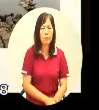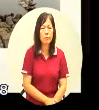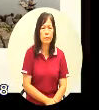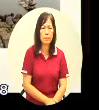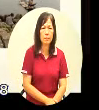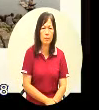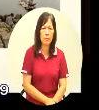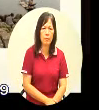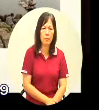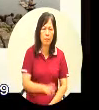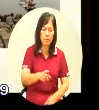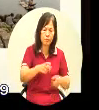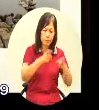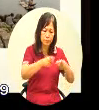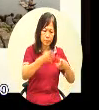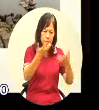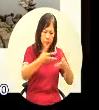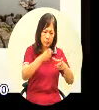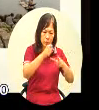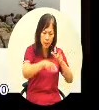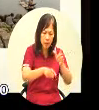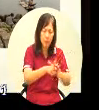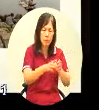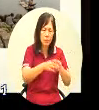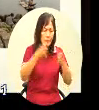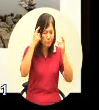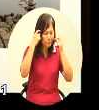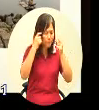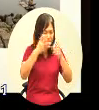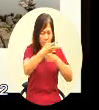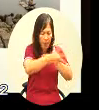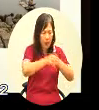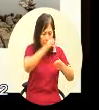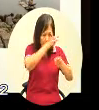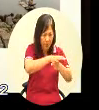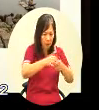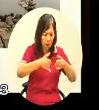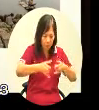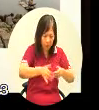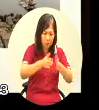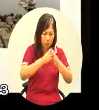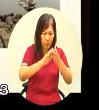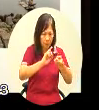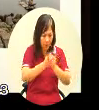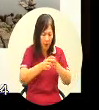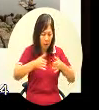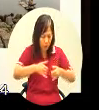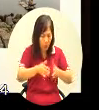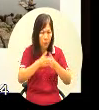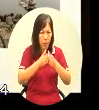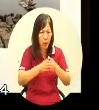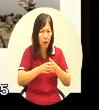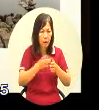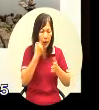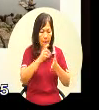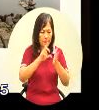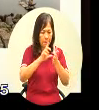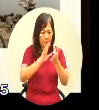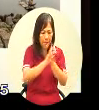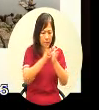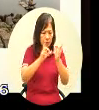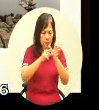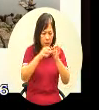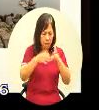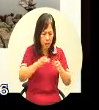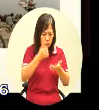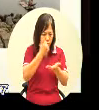港务公司打算在这里做填海，要填海造陆吼，听说是要做一个临时的货柜的放